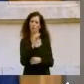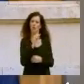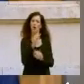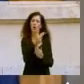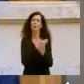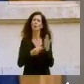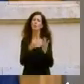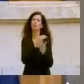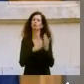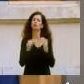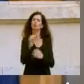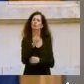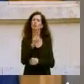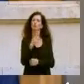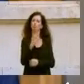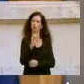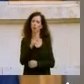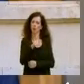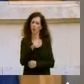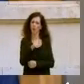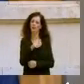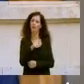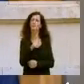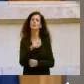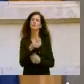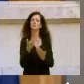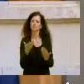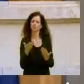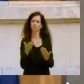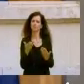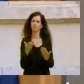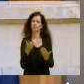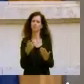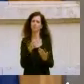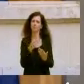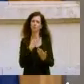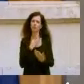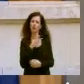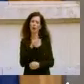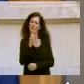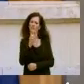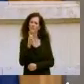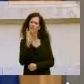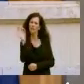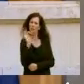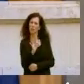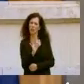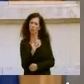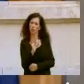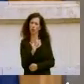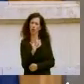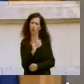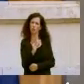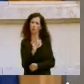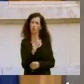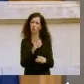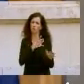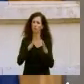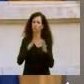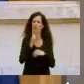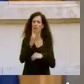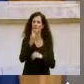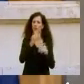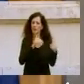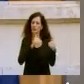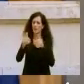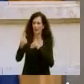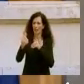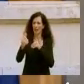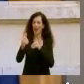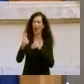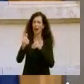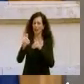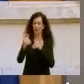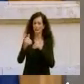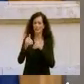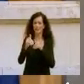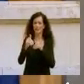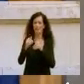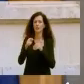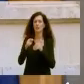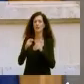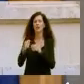dove ragionamente anno ci verranno riservati un 20 per cento quindi una ventina di miliardi appunto da destinare agli ammortizzatori